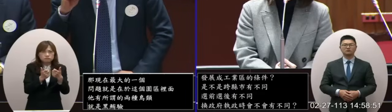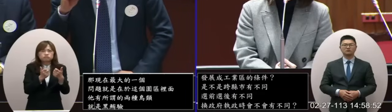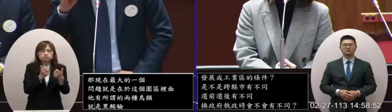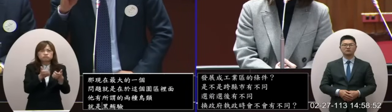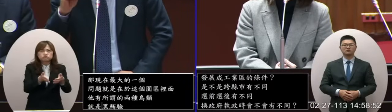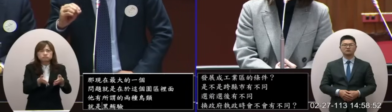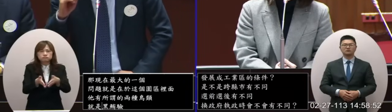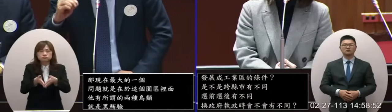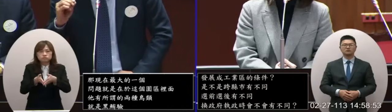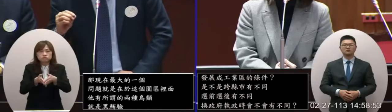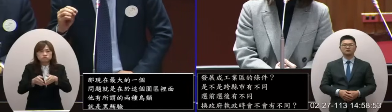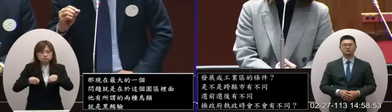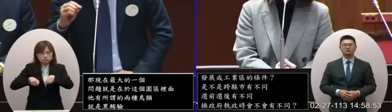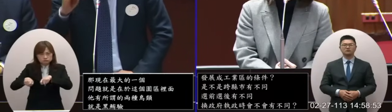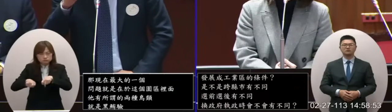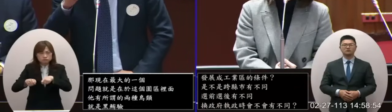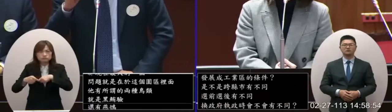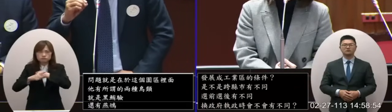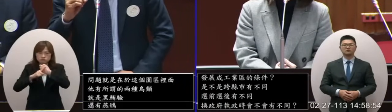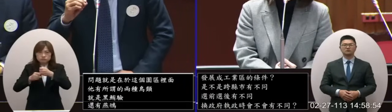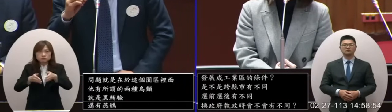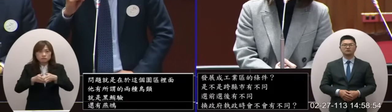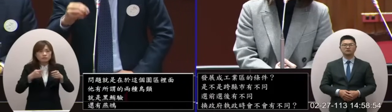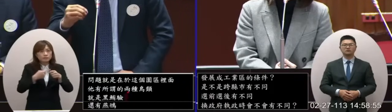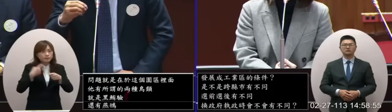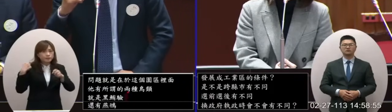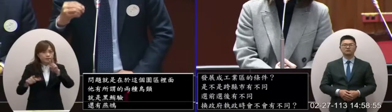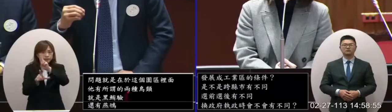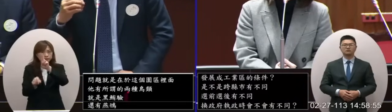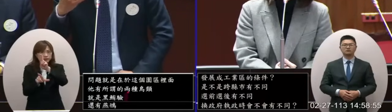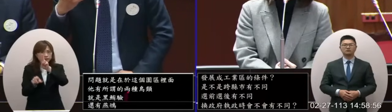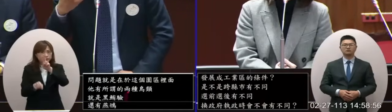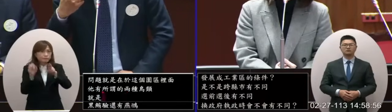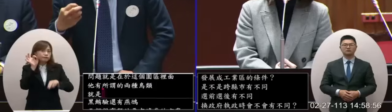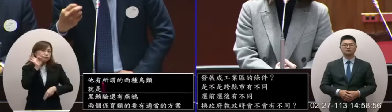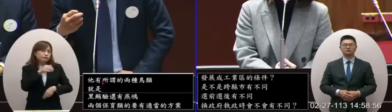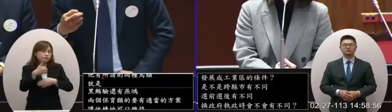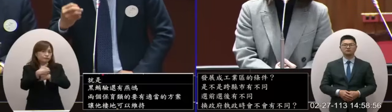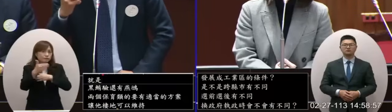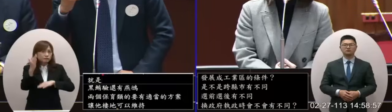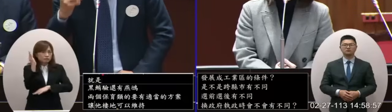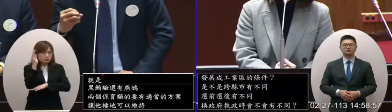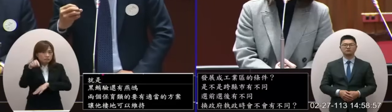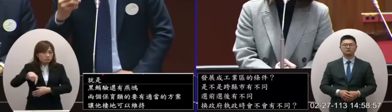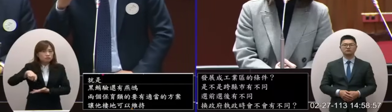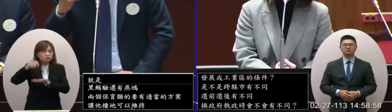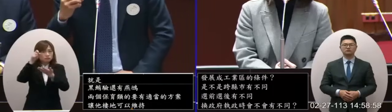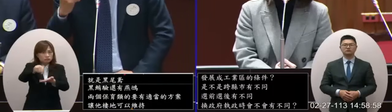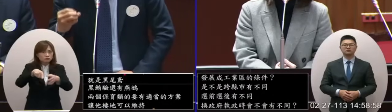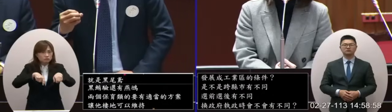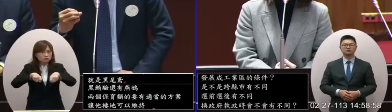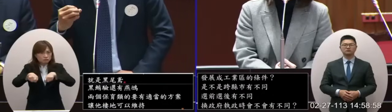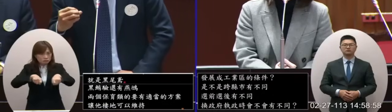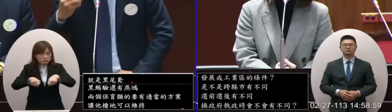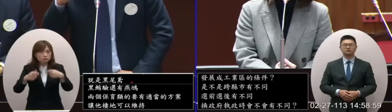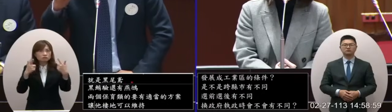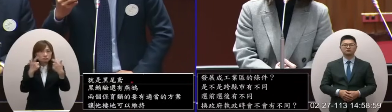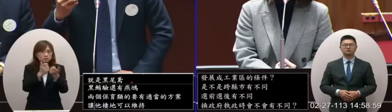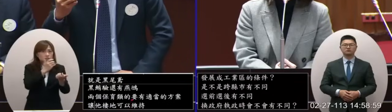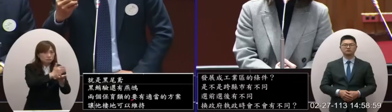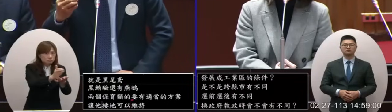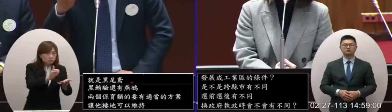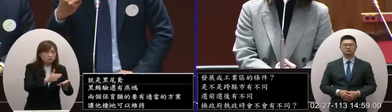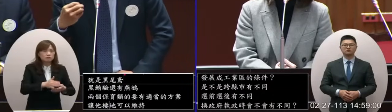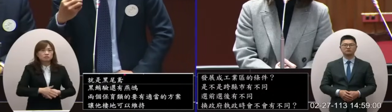到了大概去年12月的时候，彰化县政府提供的这些解决方案，并没有做任何跟他